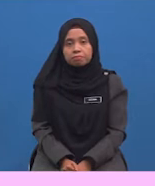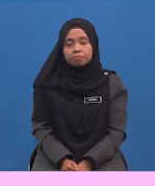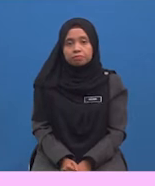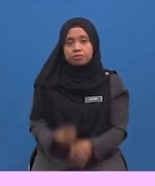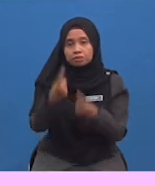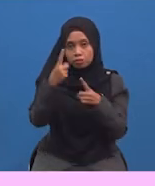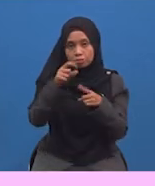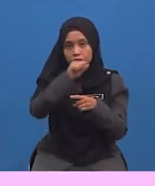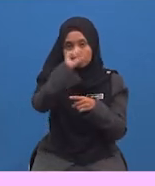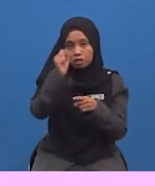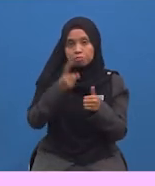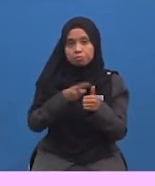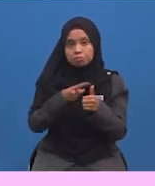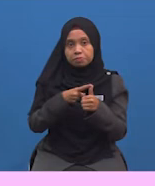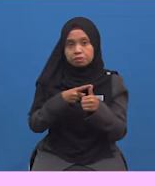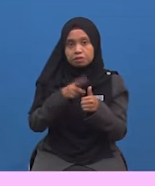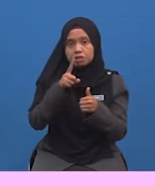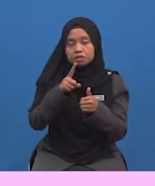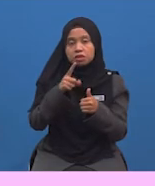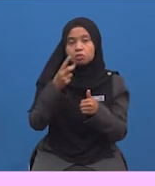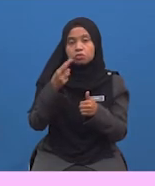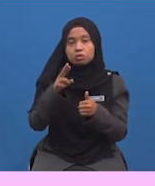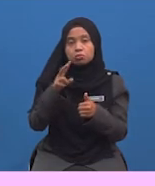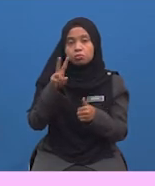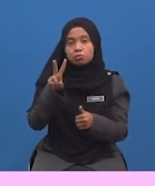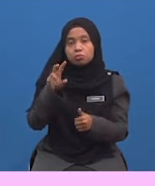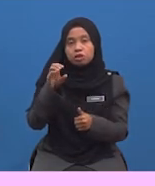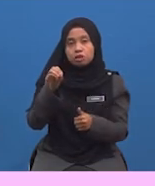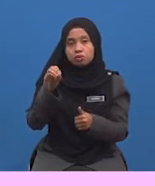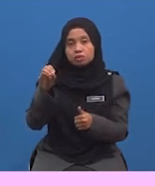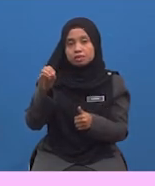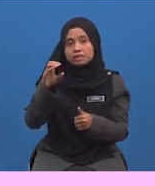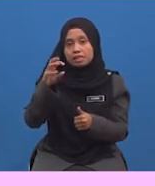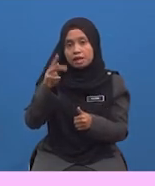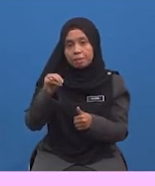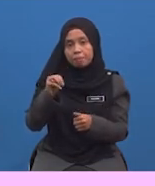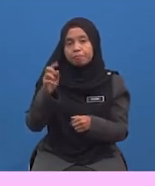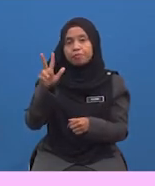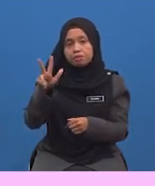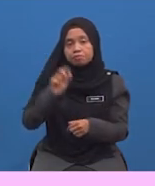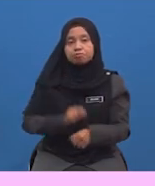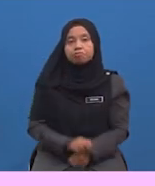Jawapan soalan pertama ialah 1,200 sentimeter padu.